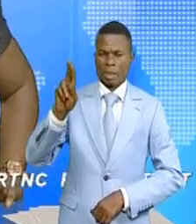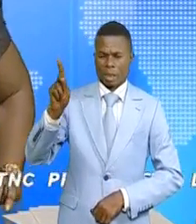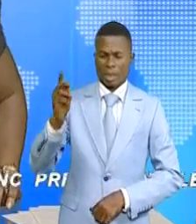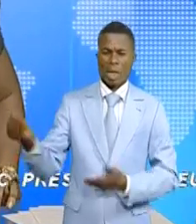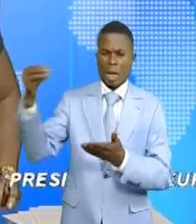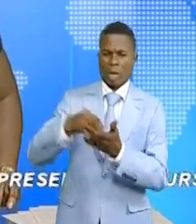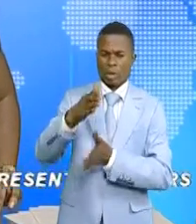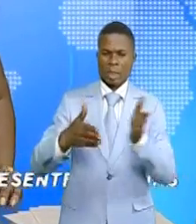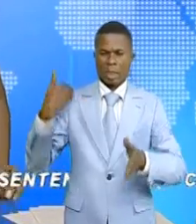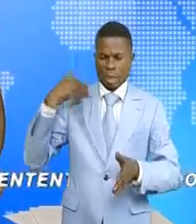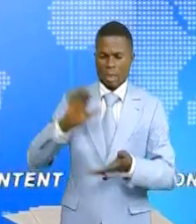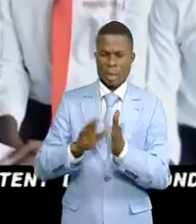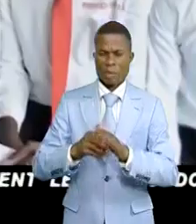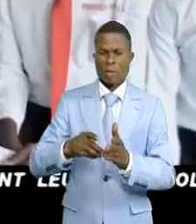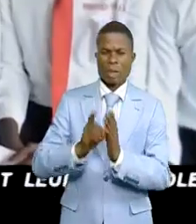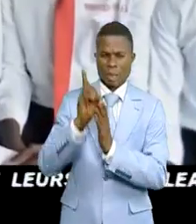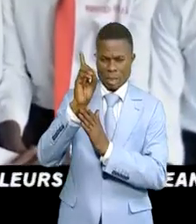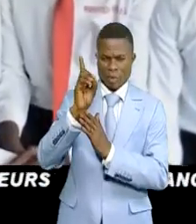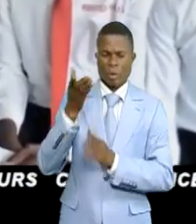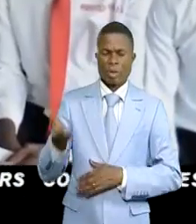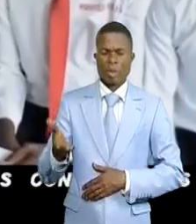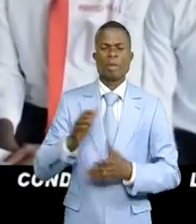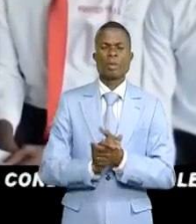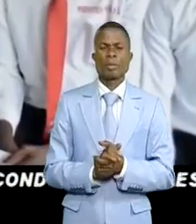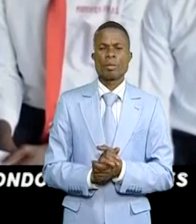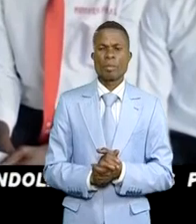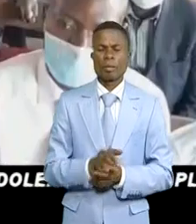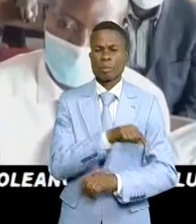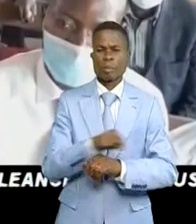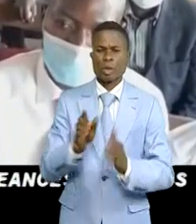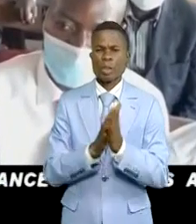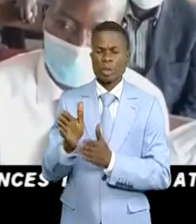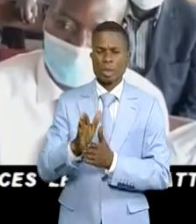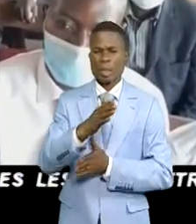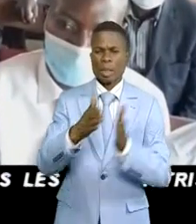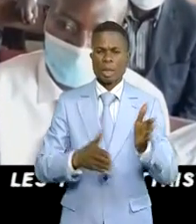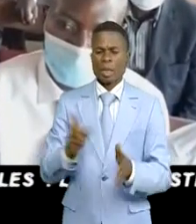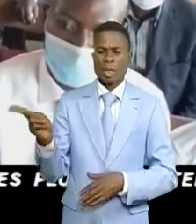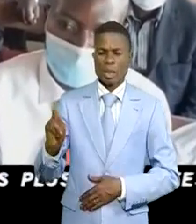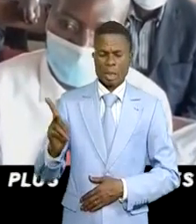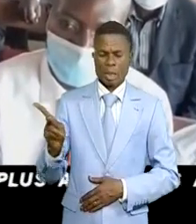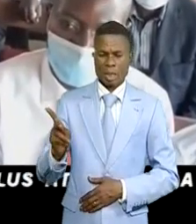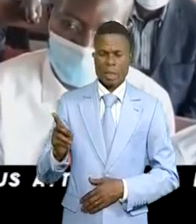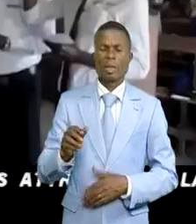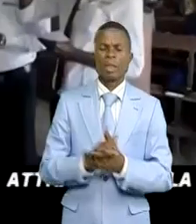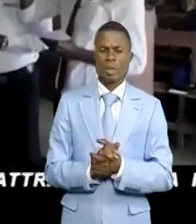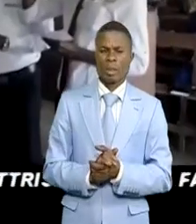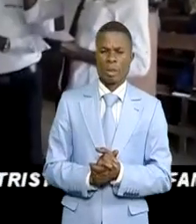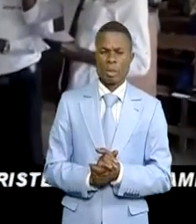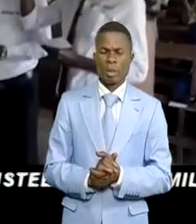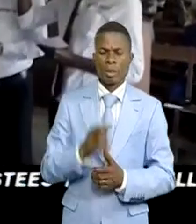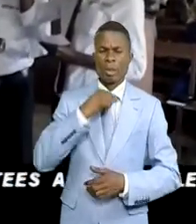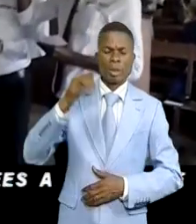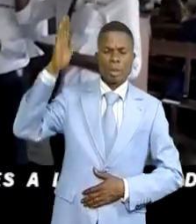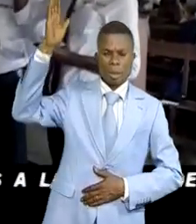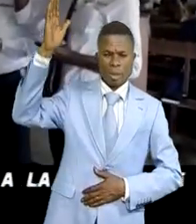les recettes de la province. 11 huissiers fiscaux de la Direction générale de recettes du Kasaï de Jirka sans sigle ont prêté